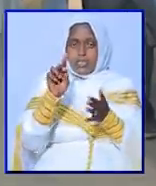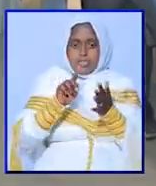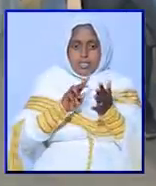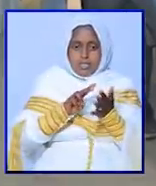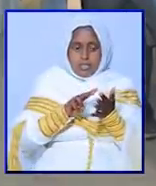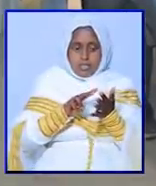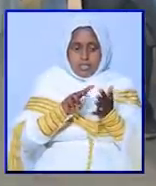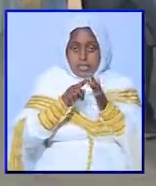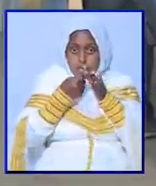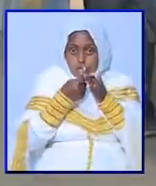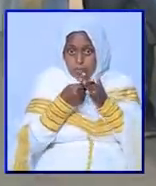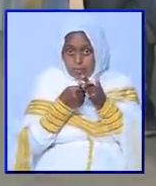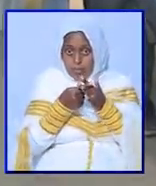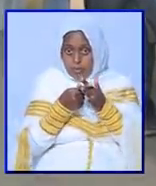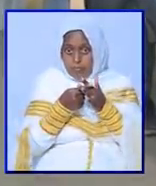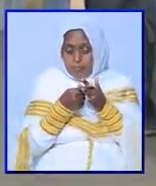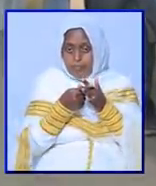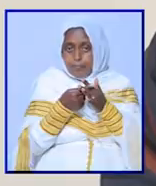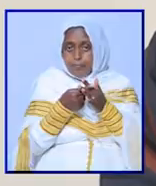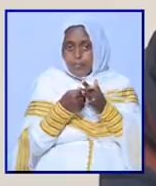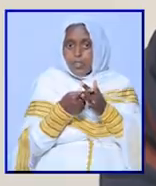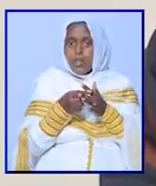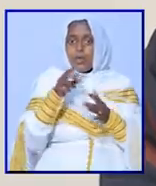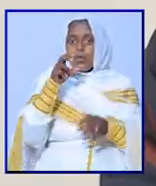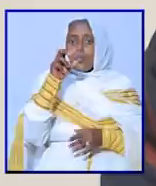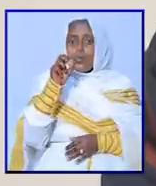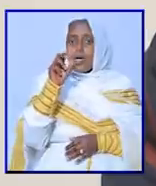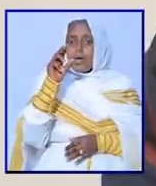12 ቁጥር 1 ላይ ስንነሳ